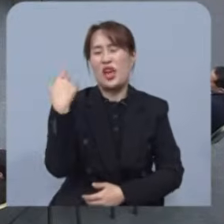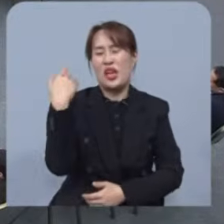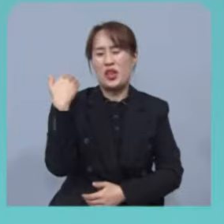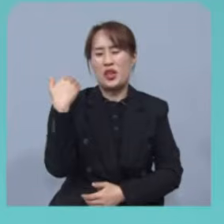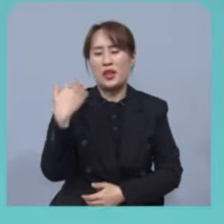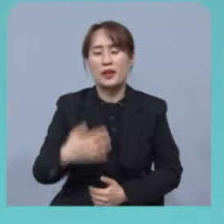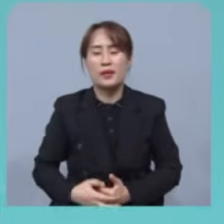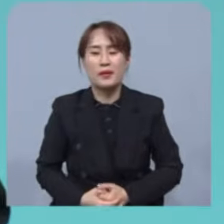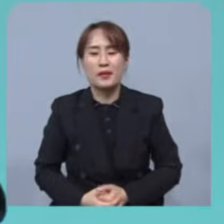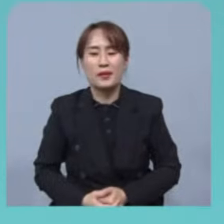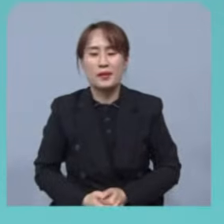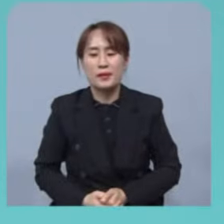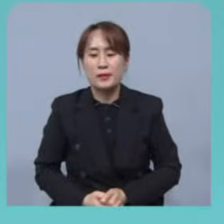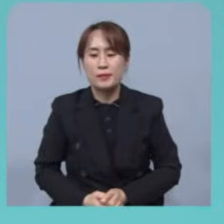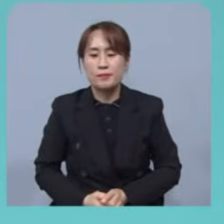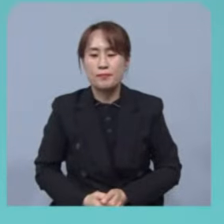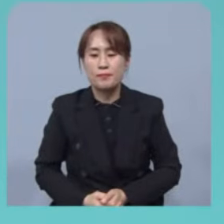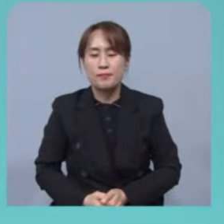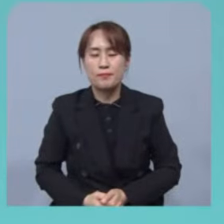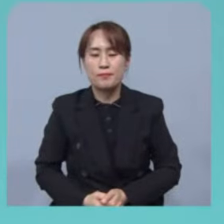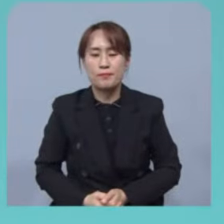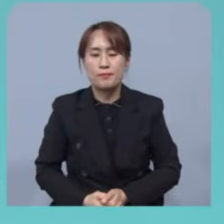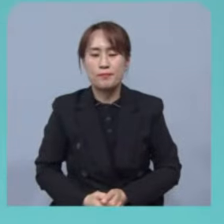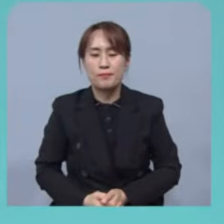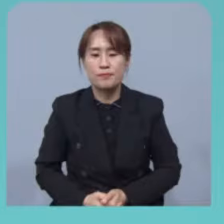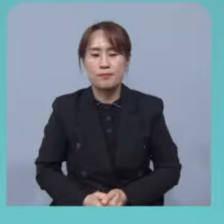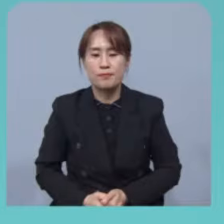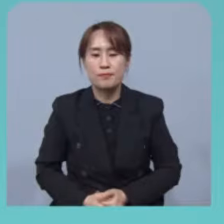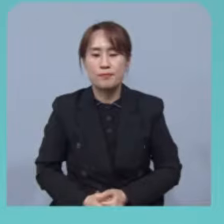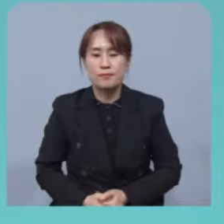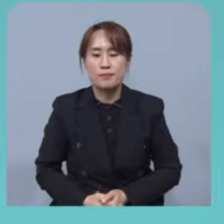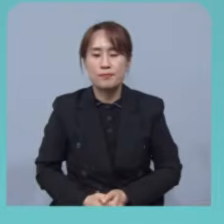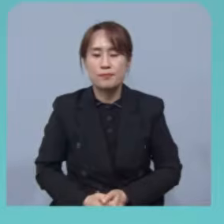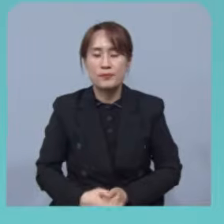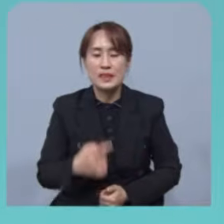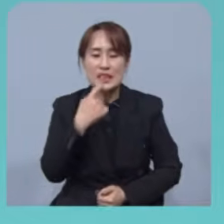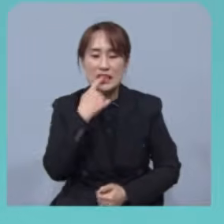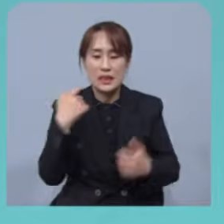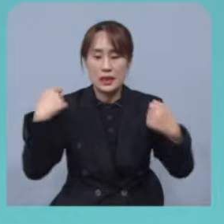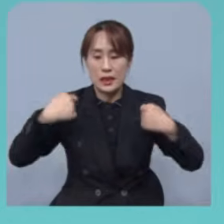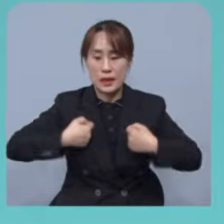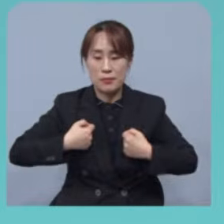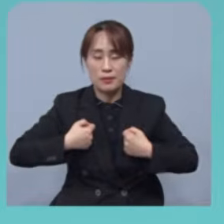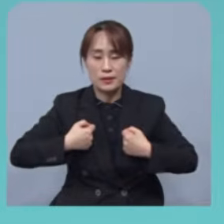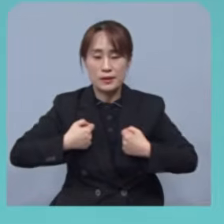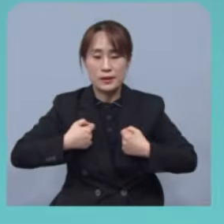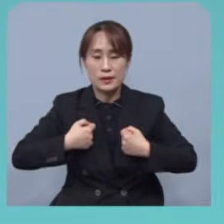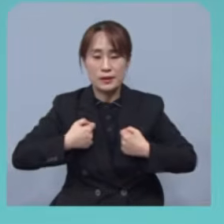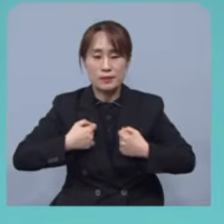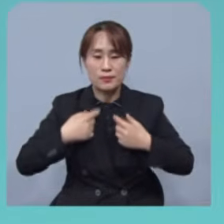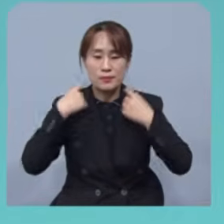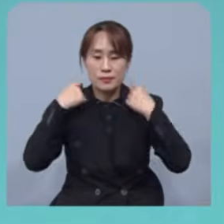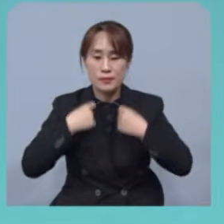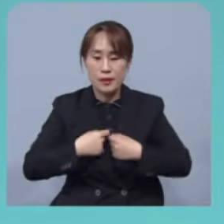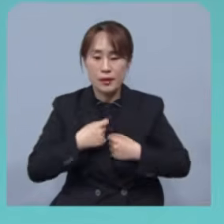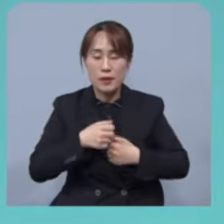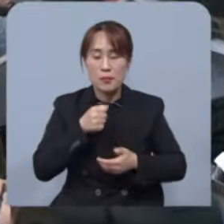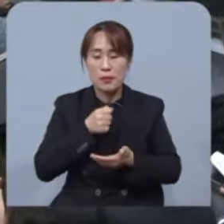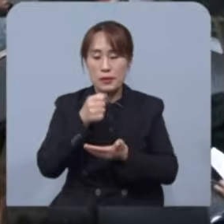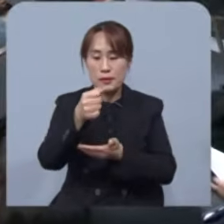뒤로 볼까요? 그러면 그 흰색 옷 입으신 분께 스카프하고 계신 분께